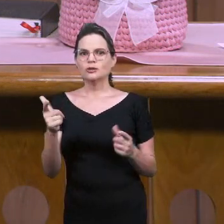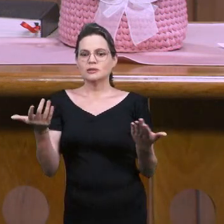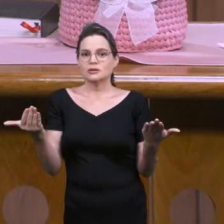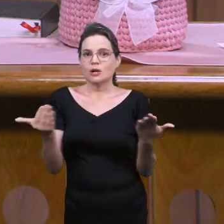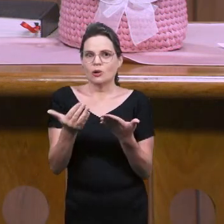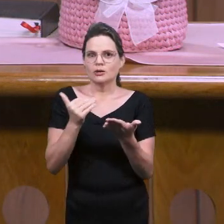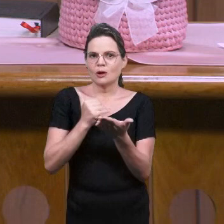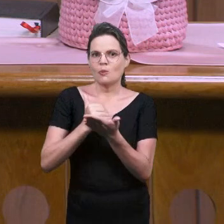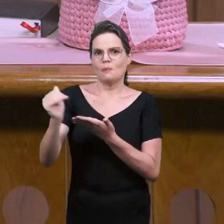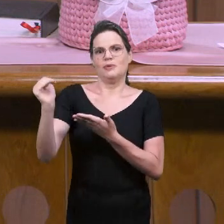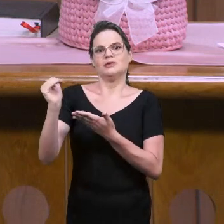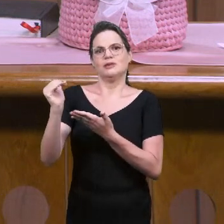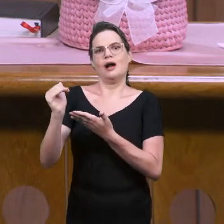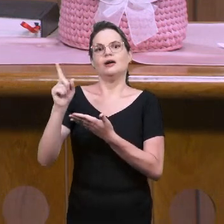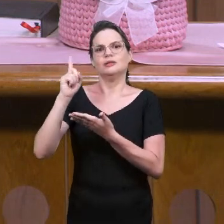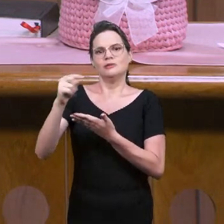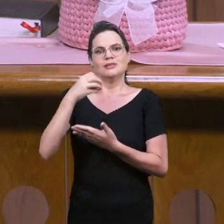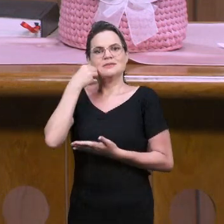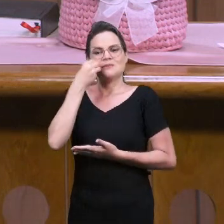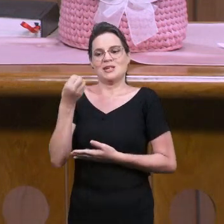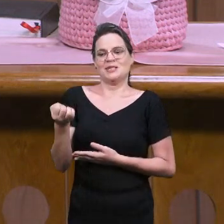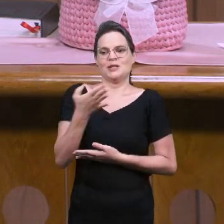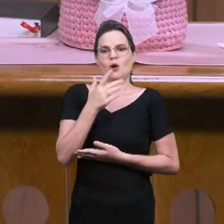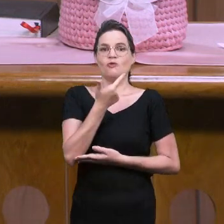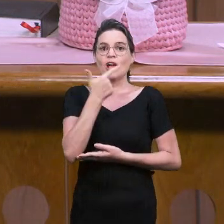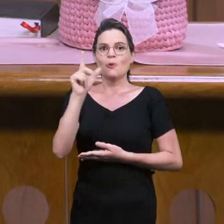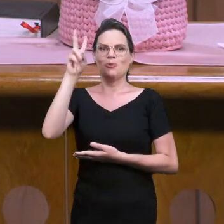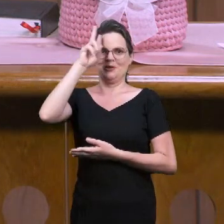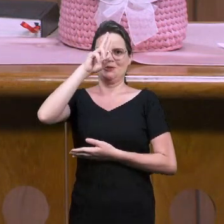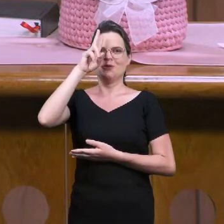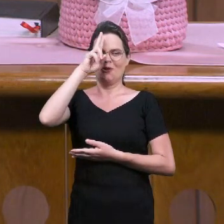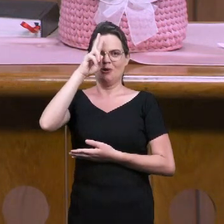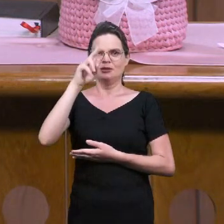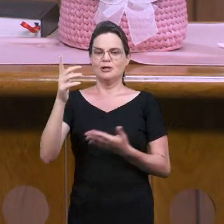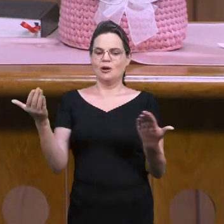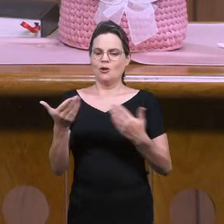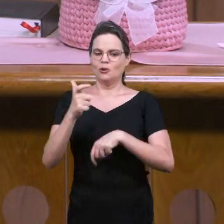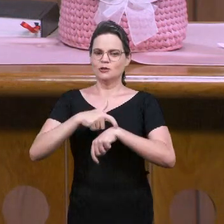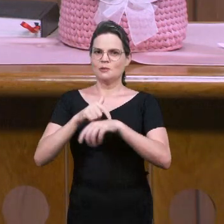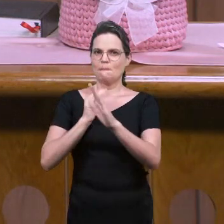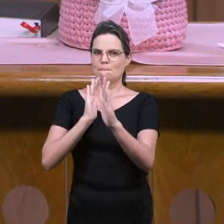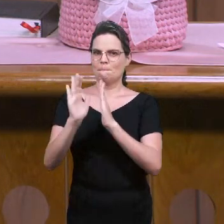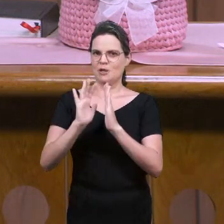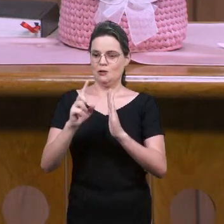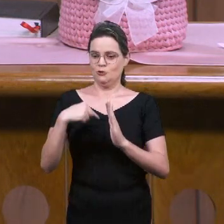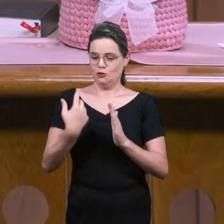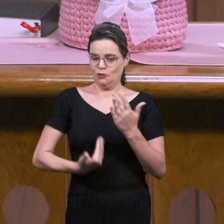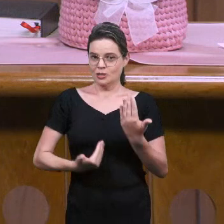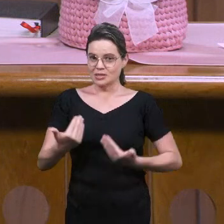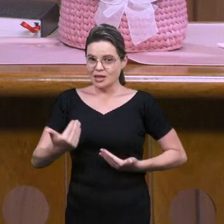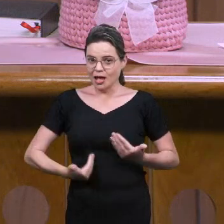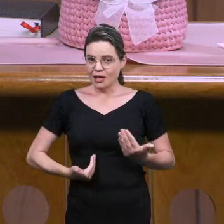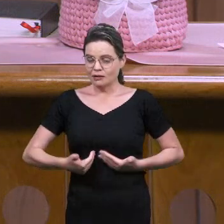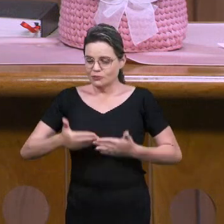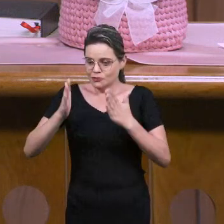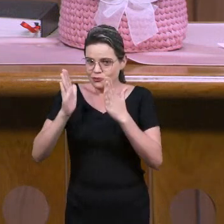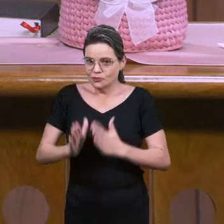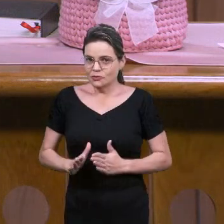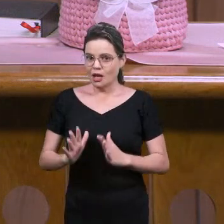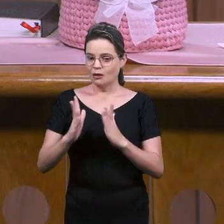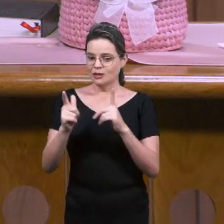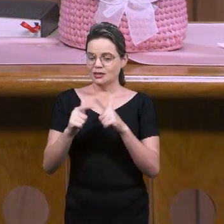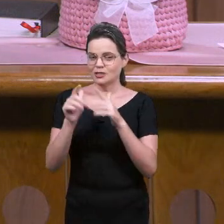Canaan. C'est une autre histoire. Donc, le moment que nous vivons aujourd'hui comme Église,